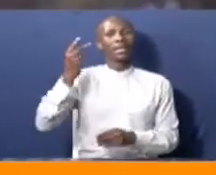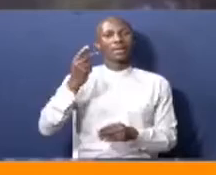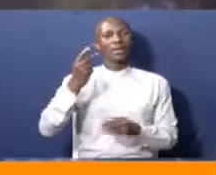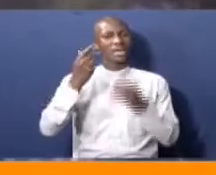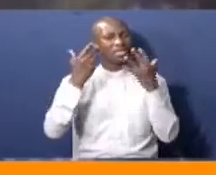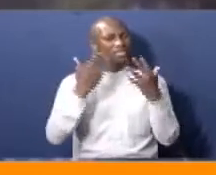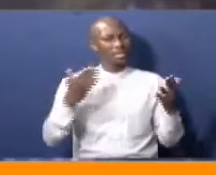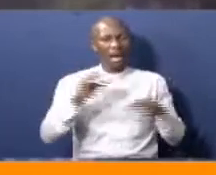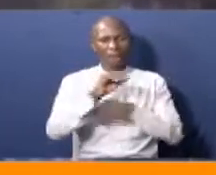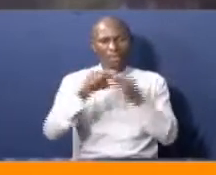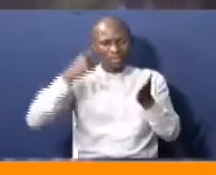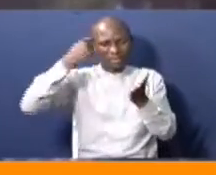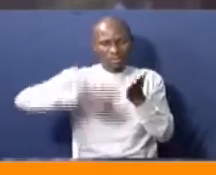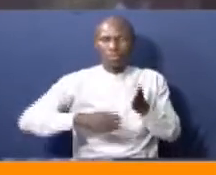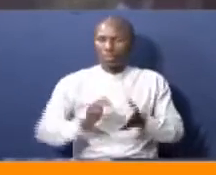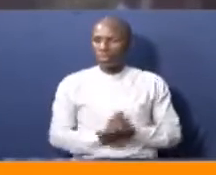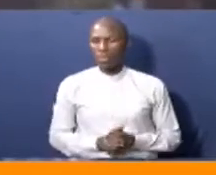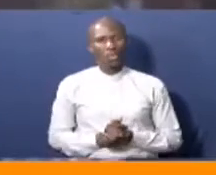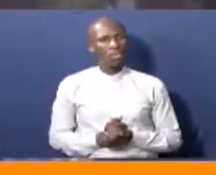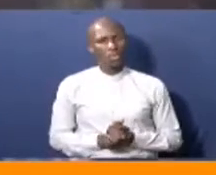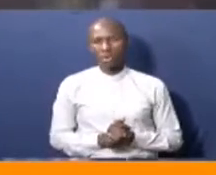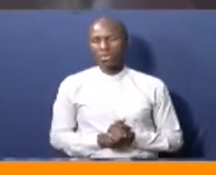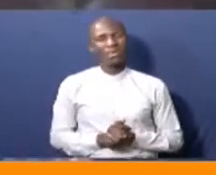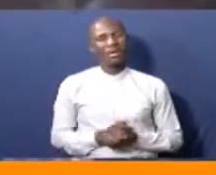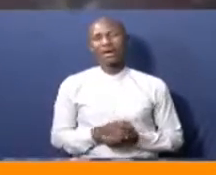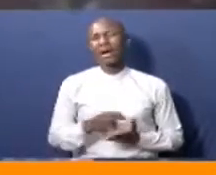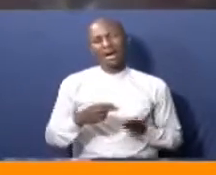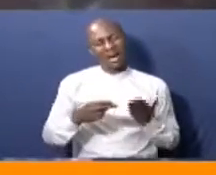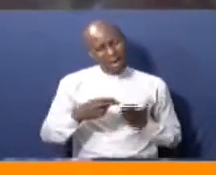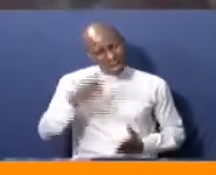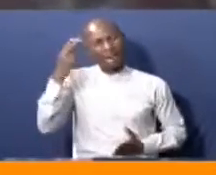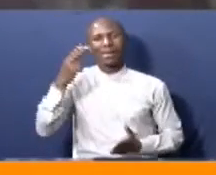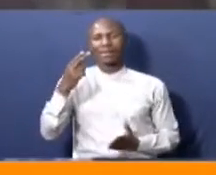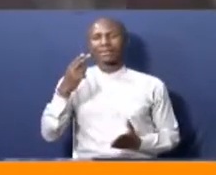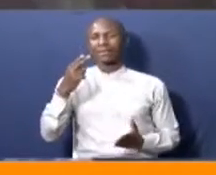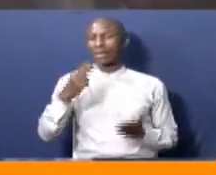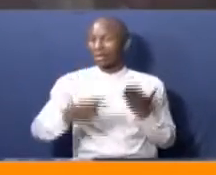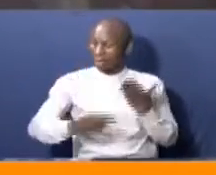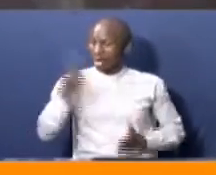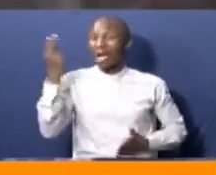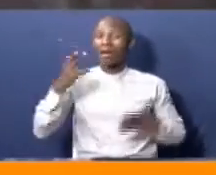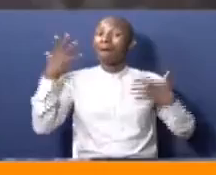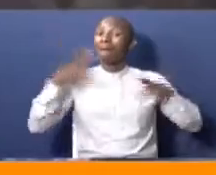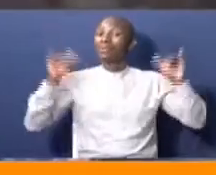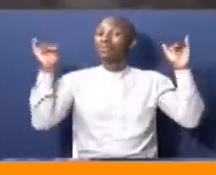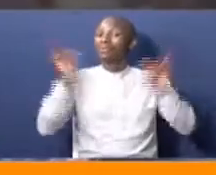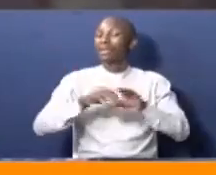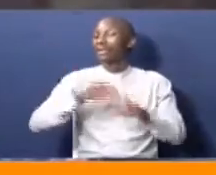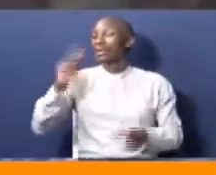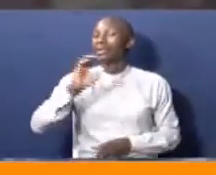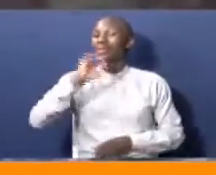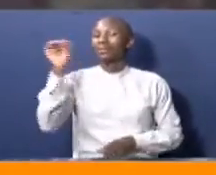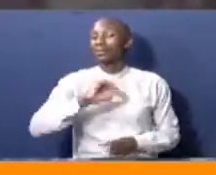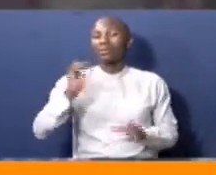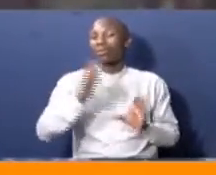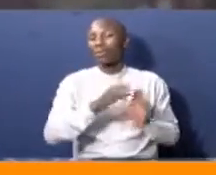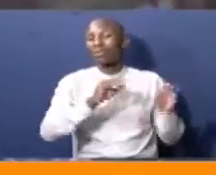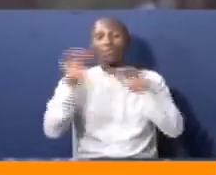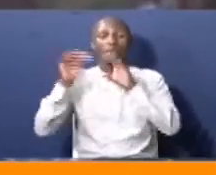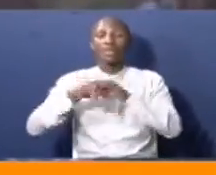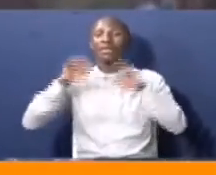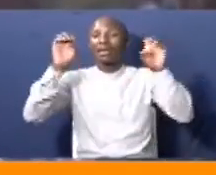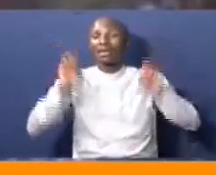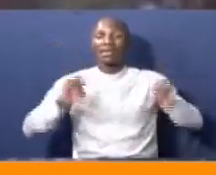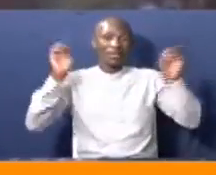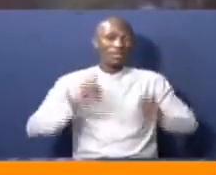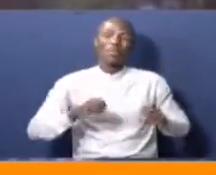ya kodi imekuwa ikisumbua wawekezaji wa rasilimali kwa kutoza kodi kali sana,